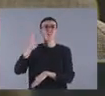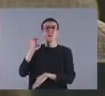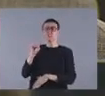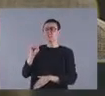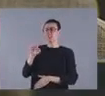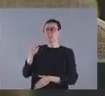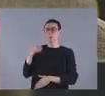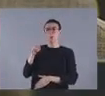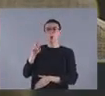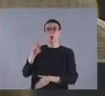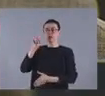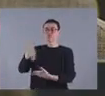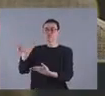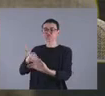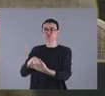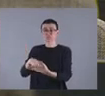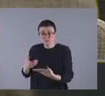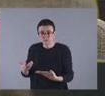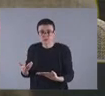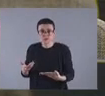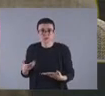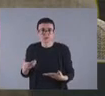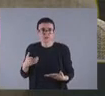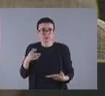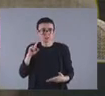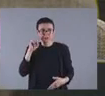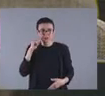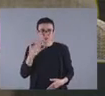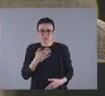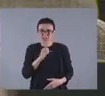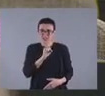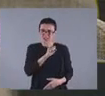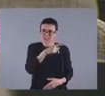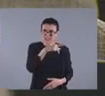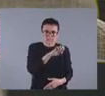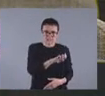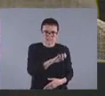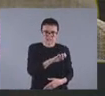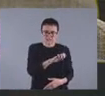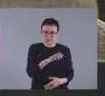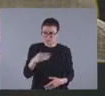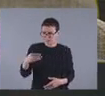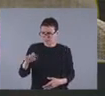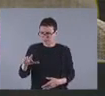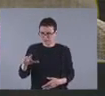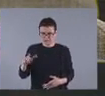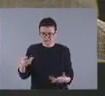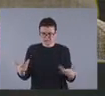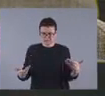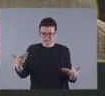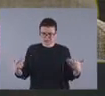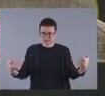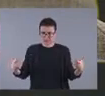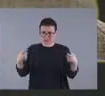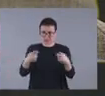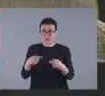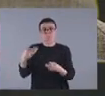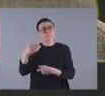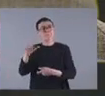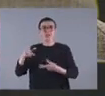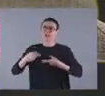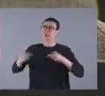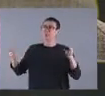serait en capacité de répondre aux besoins métropolitains, puisque l'AMEL a affirmé dans son plan climat la nécessité de rénover plus de 8000 logements par